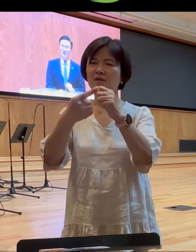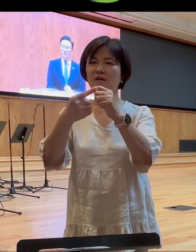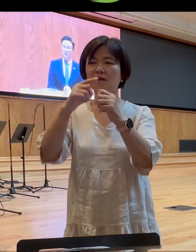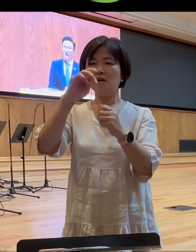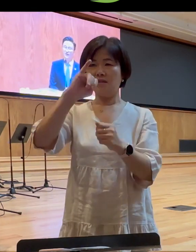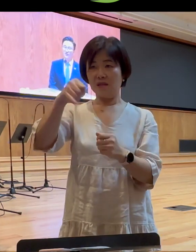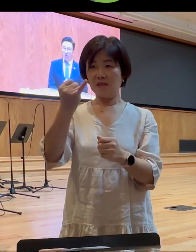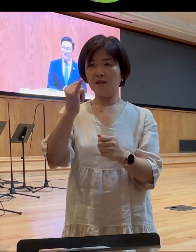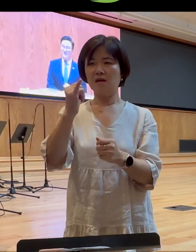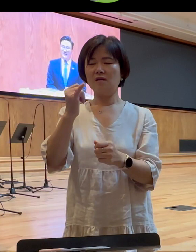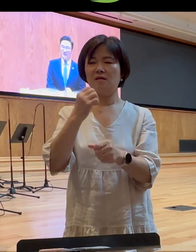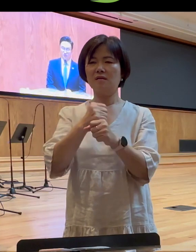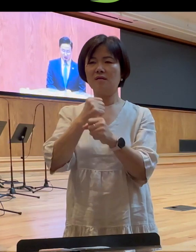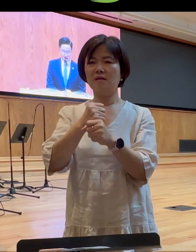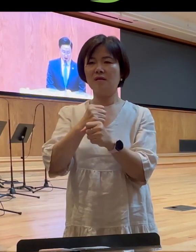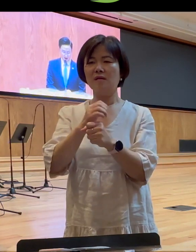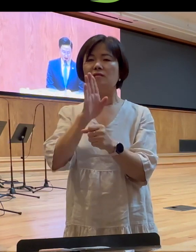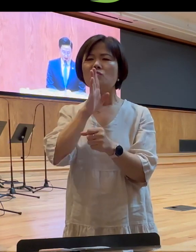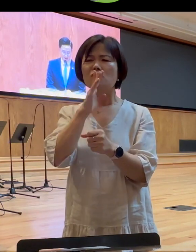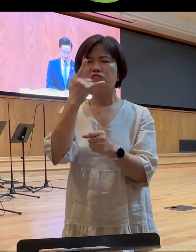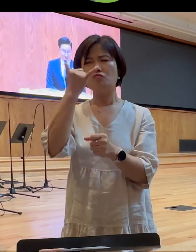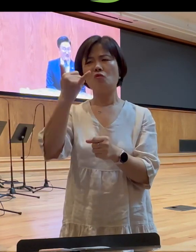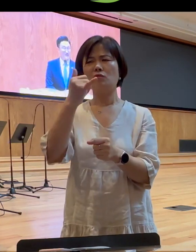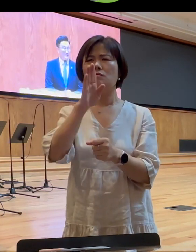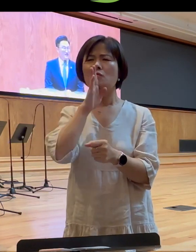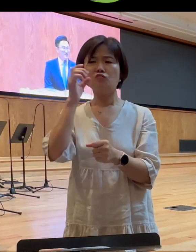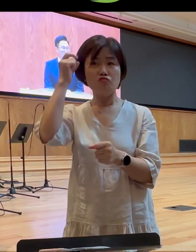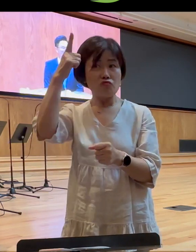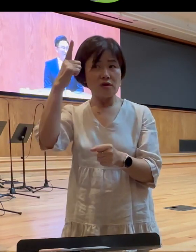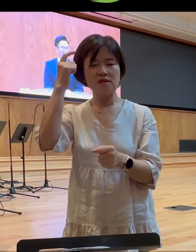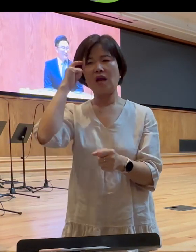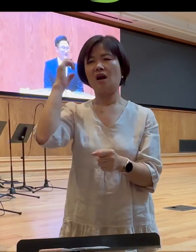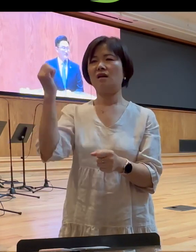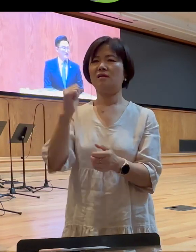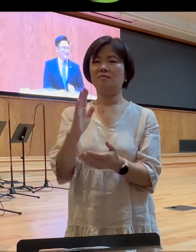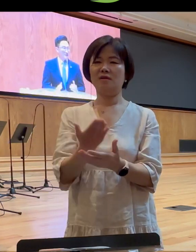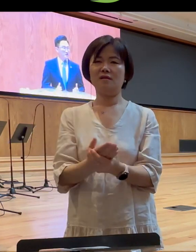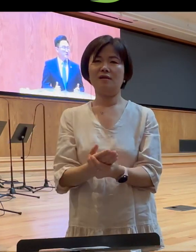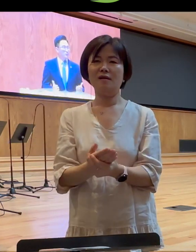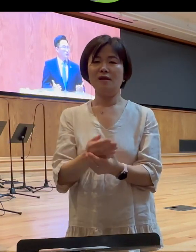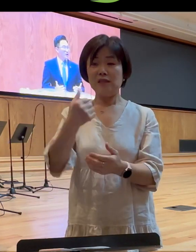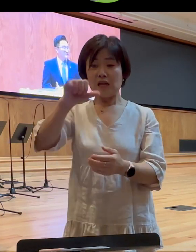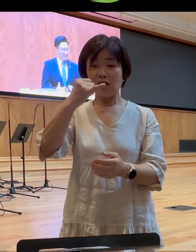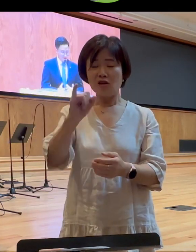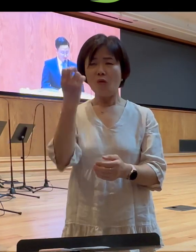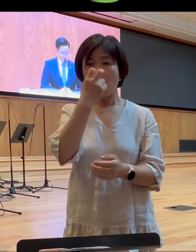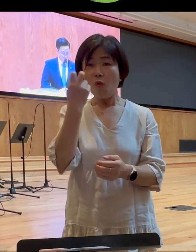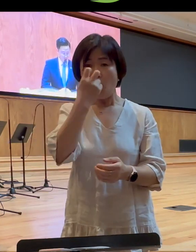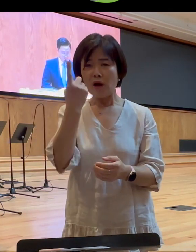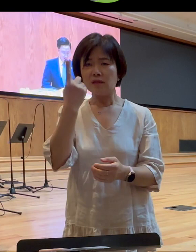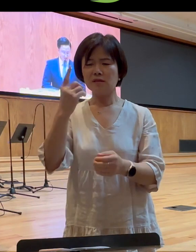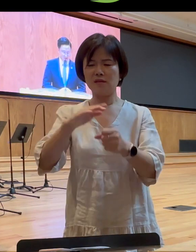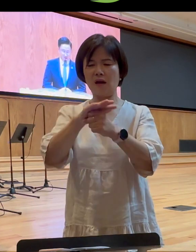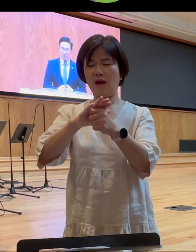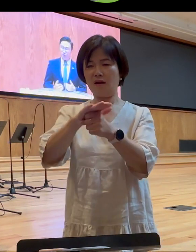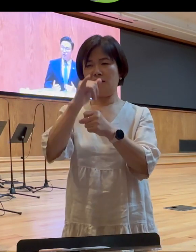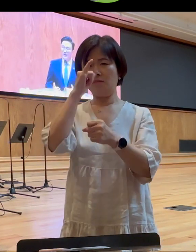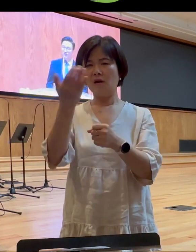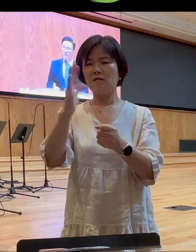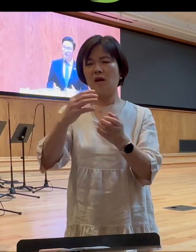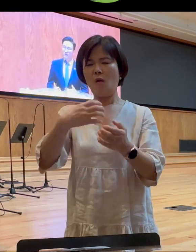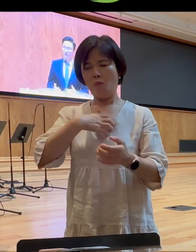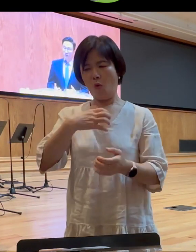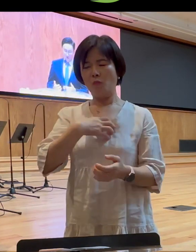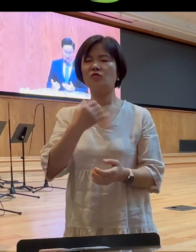제시카의 부모가 정말 대단하구나 라는 생각을 하게 됩니다. 자녀를 보호하는 사랑도 있지만 모험할